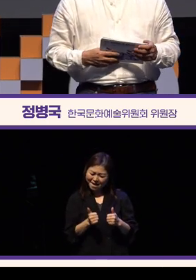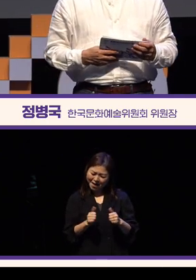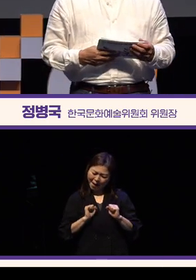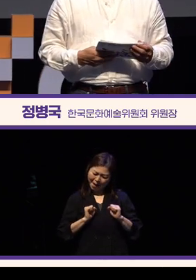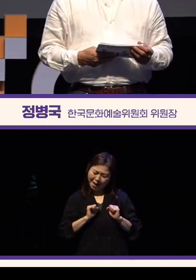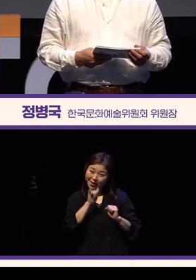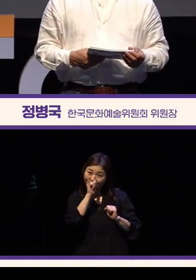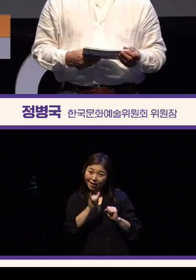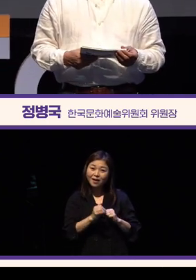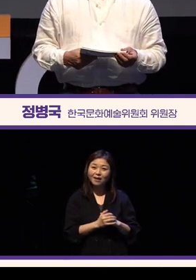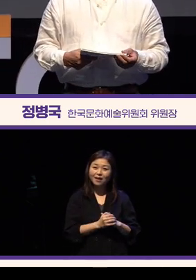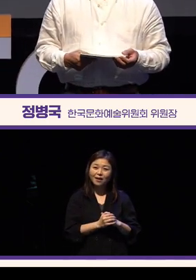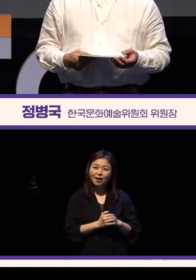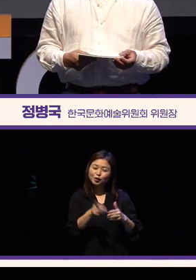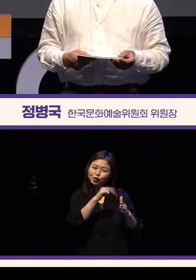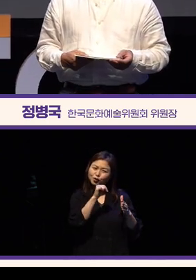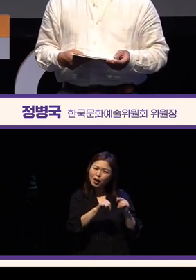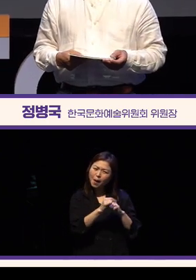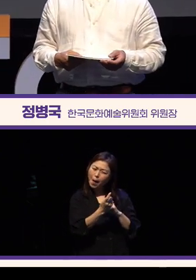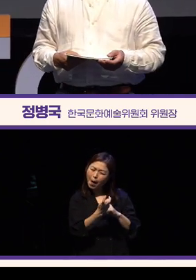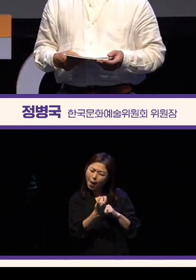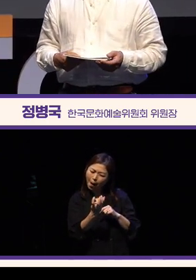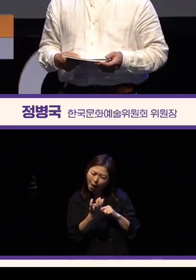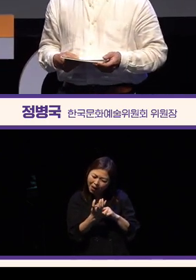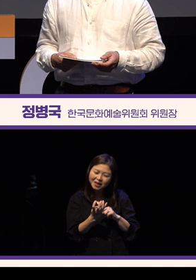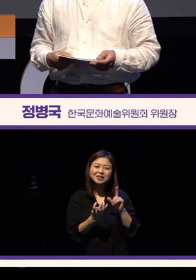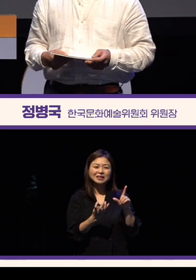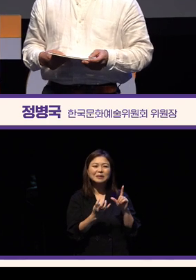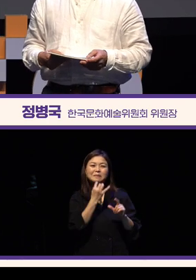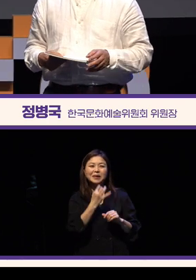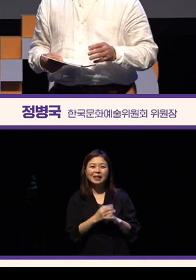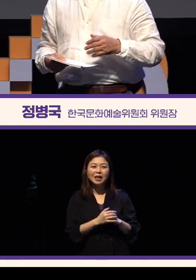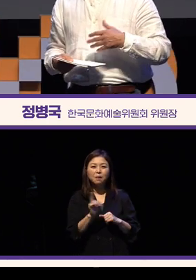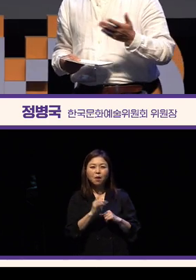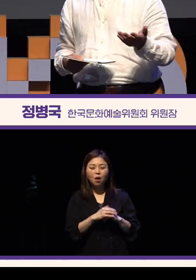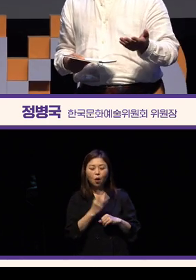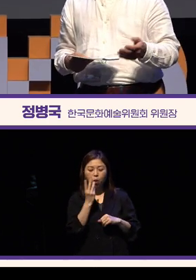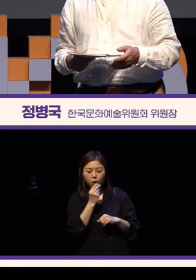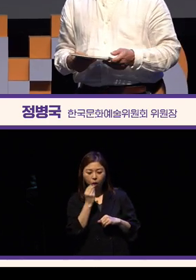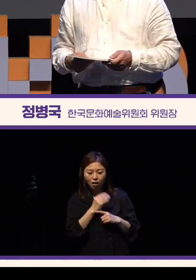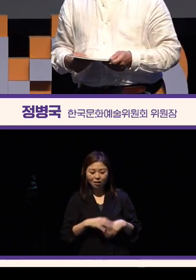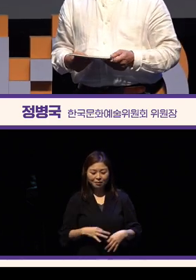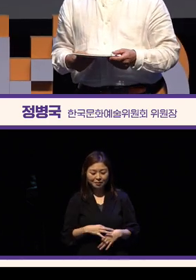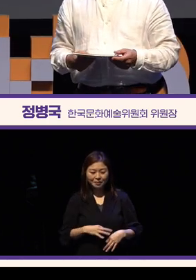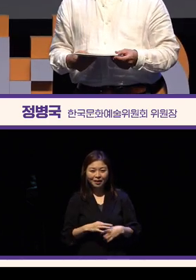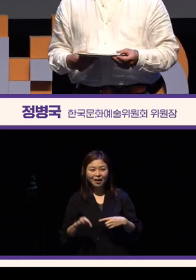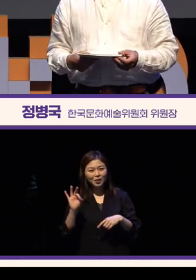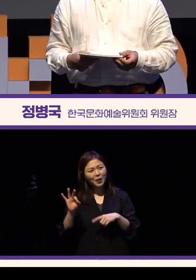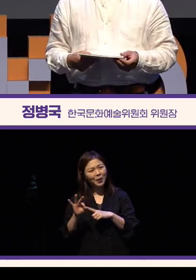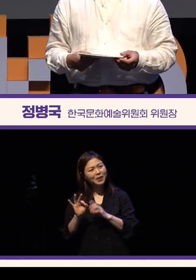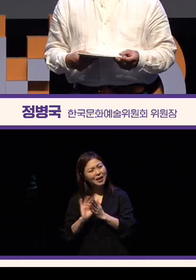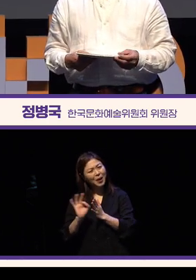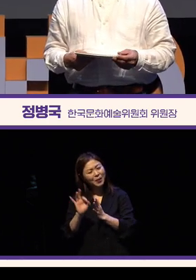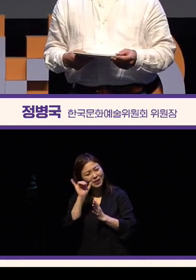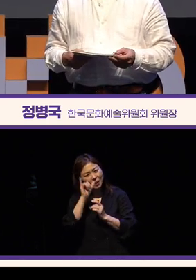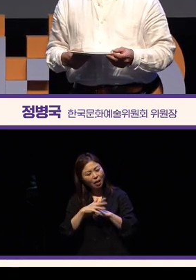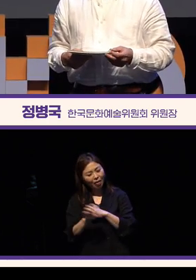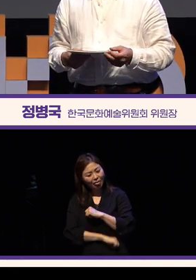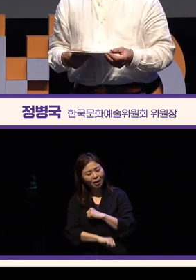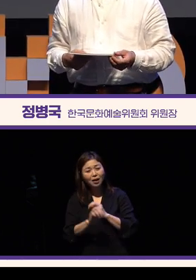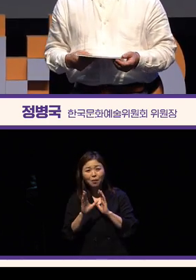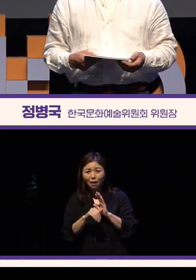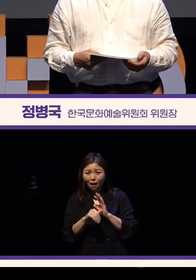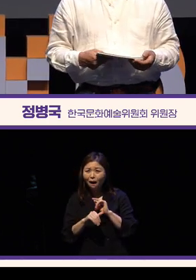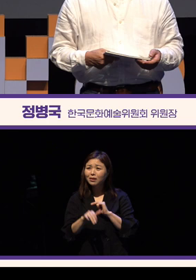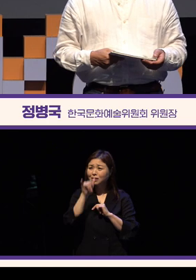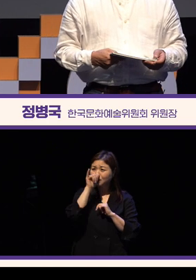하시는데 그 중에 일부가 이것을 편법으로 돈을 쓰거나 또는 유용하거나 이렇게